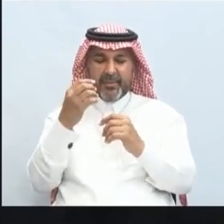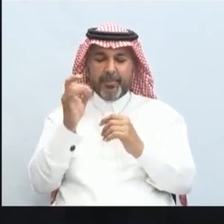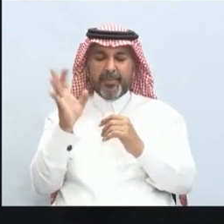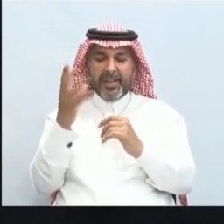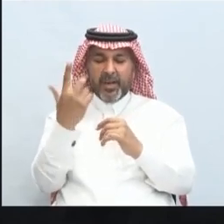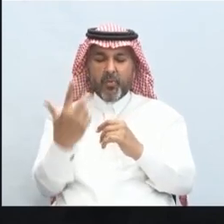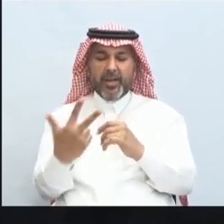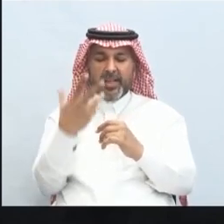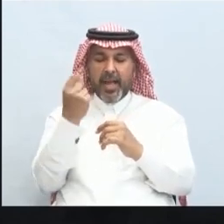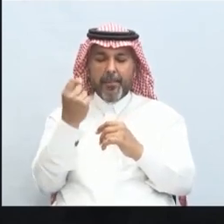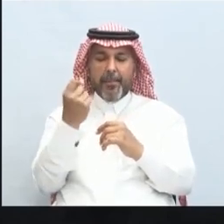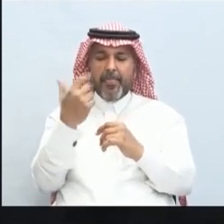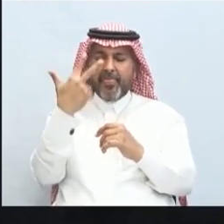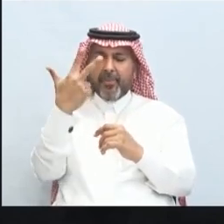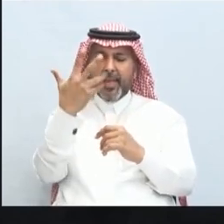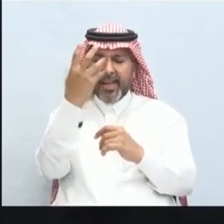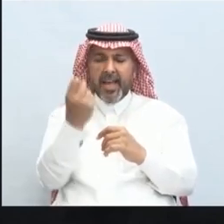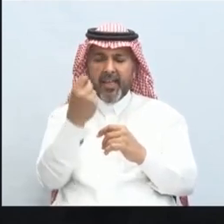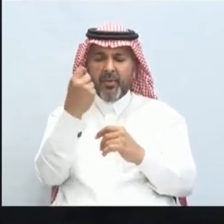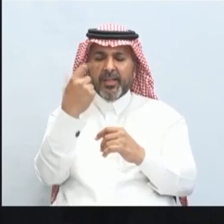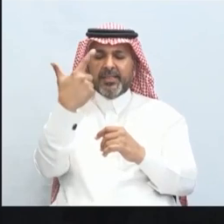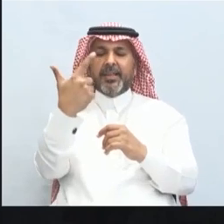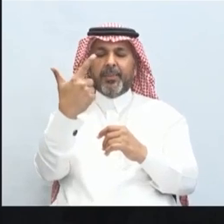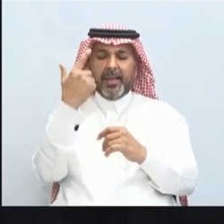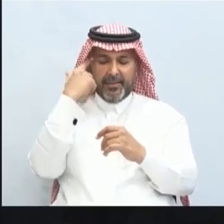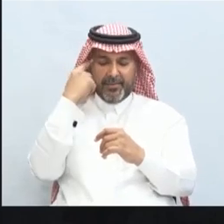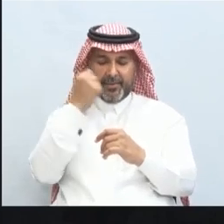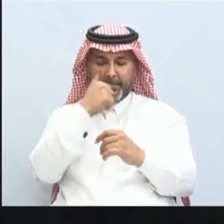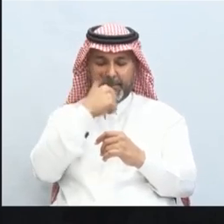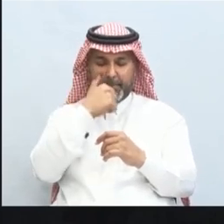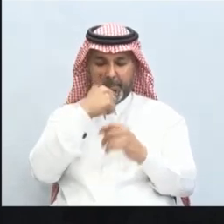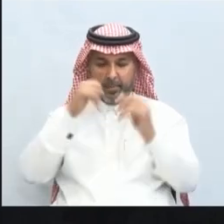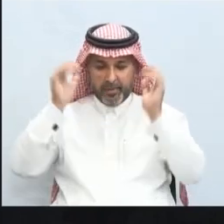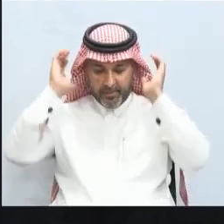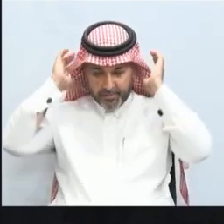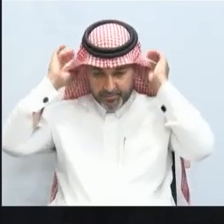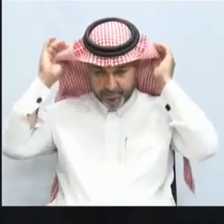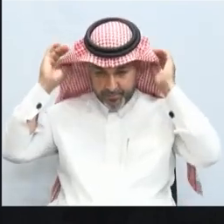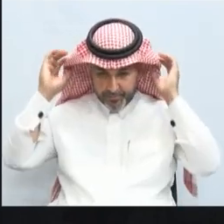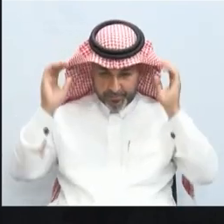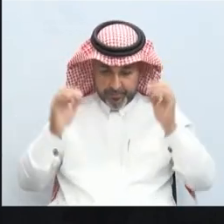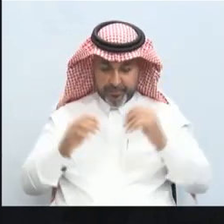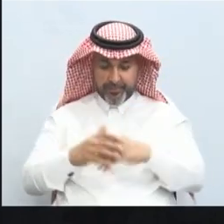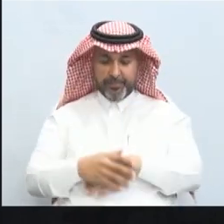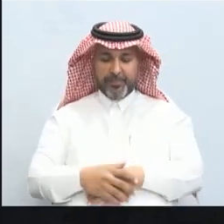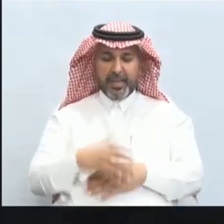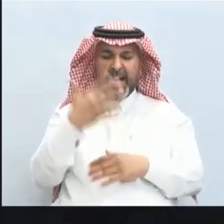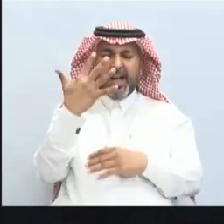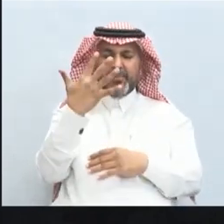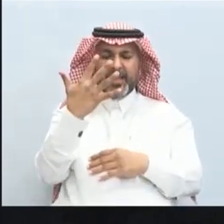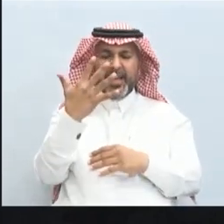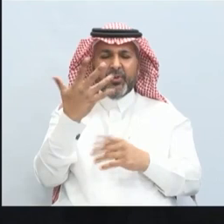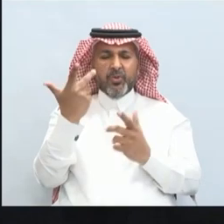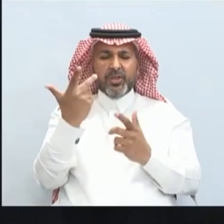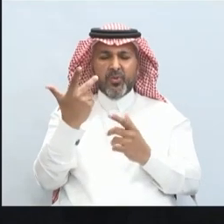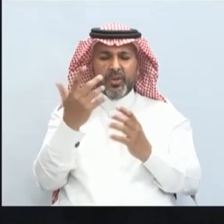واخذ المضروب يعني راح يصير عندك الجواب ان ناقص واحد فكتوريا يعني لو كان عندك انت مثلا خمس اشخاص جالسين على